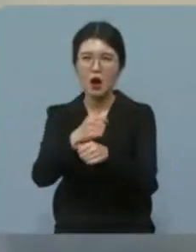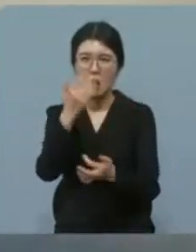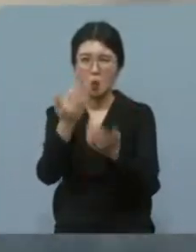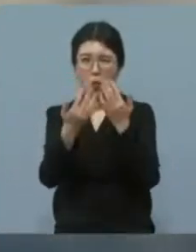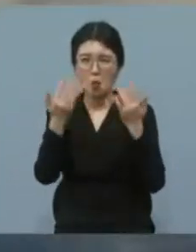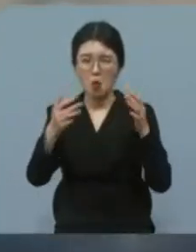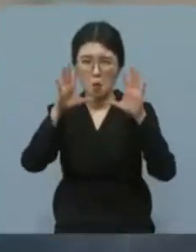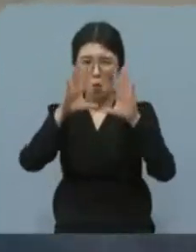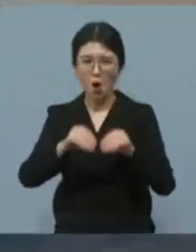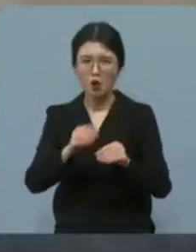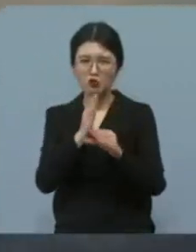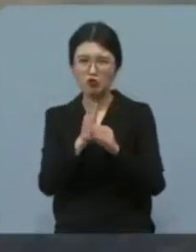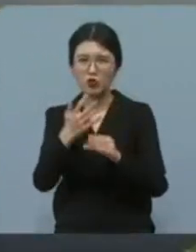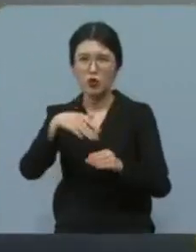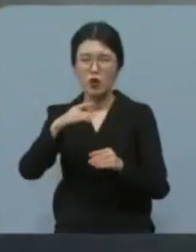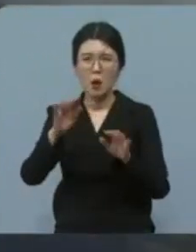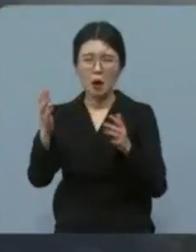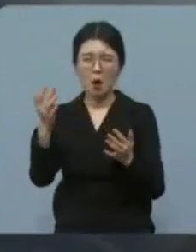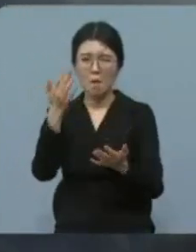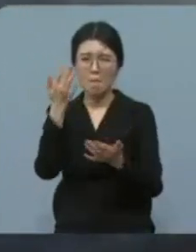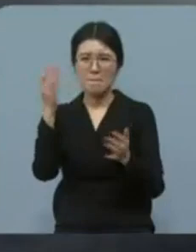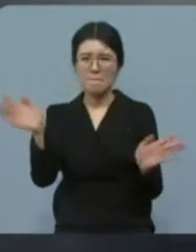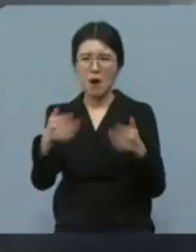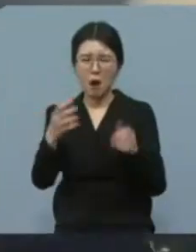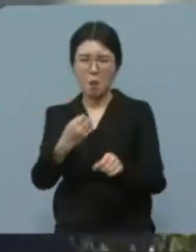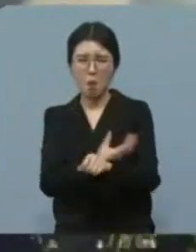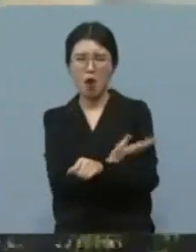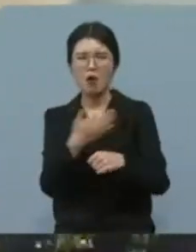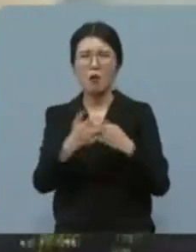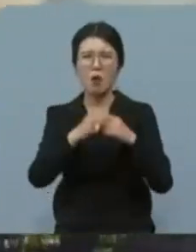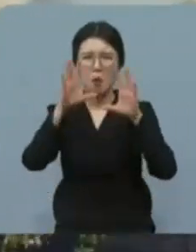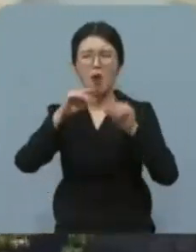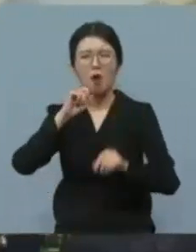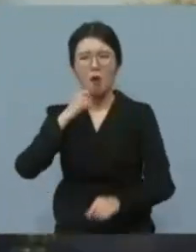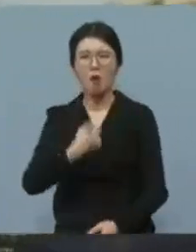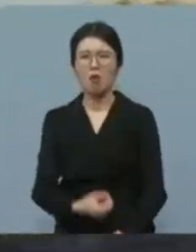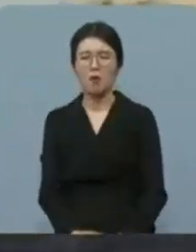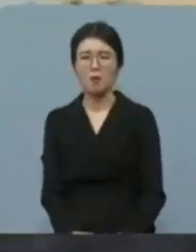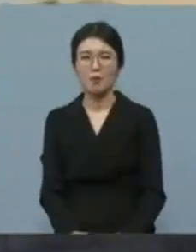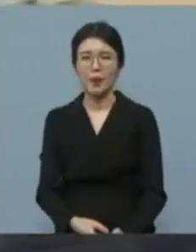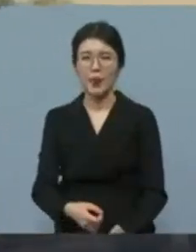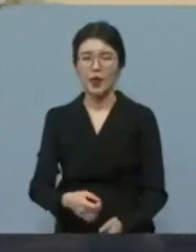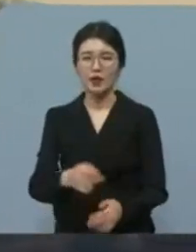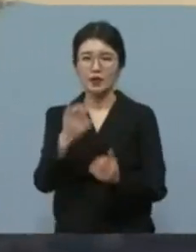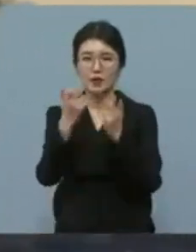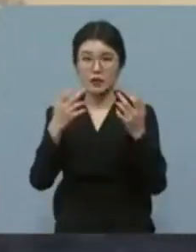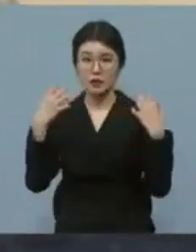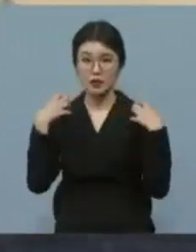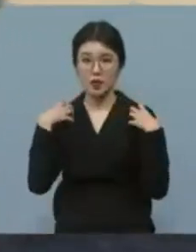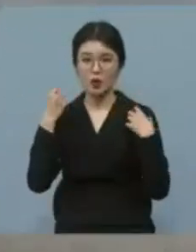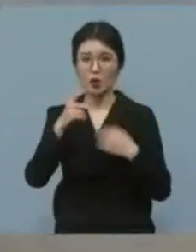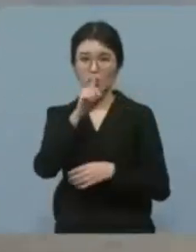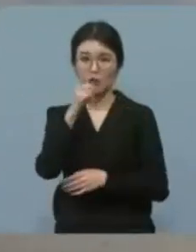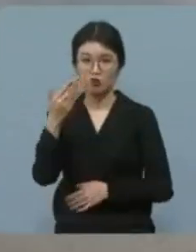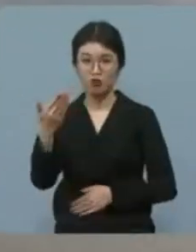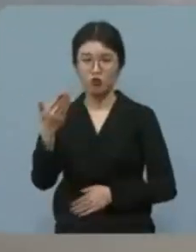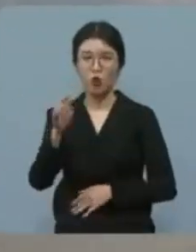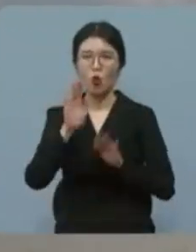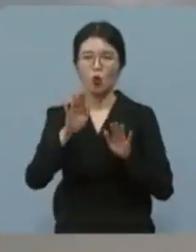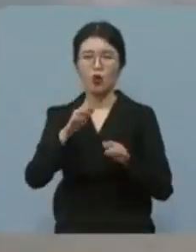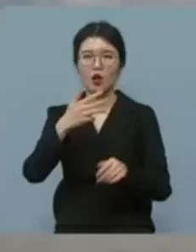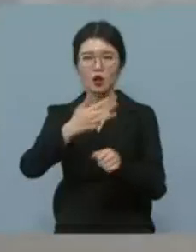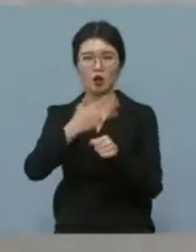바람이 강하고 산새가 험해 진화 작업에 어려움을 겪었습니다 산림청과 소방당국은 오늘 오후